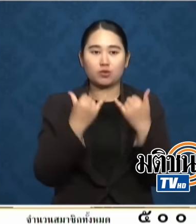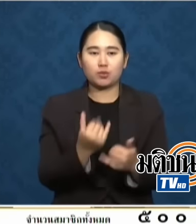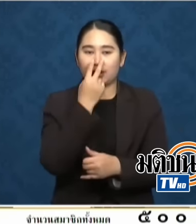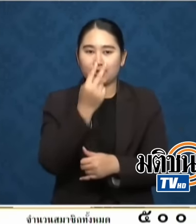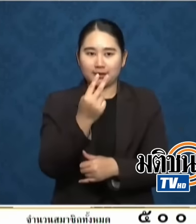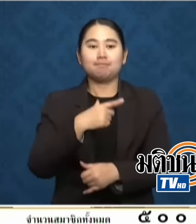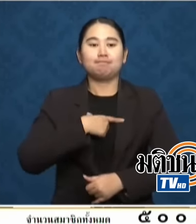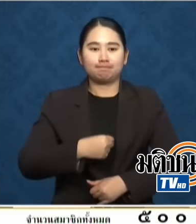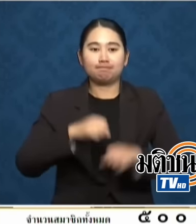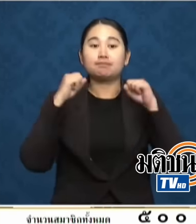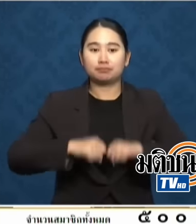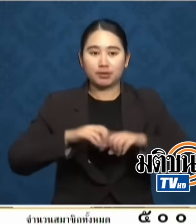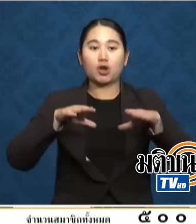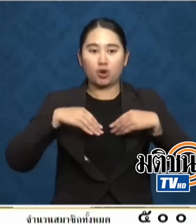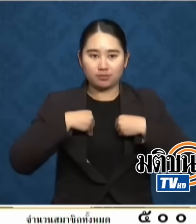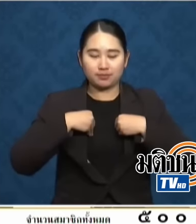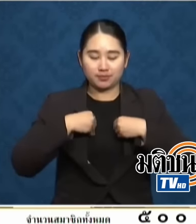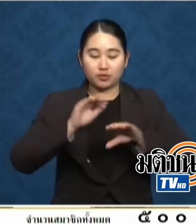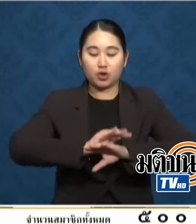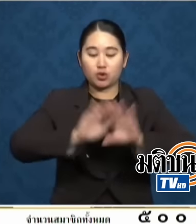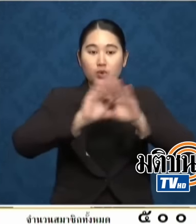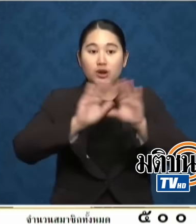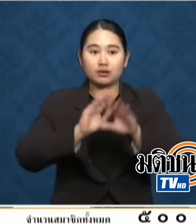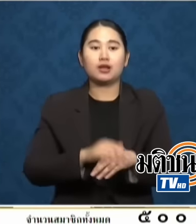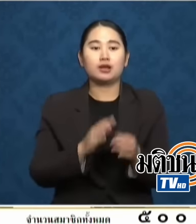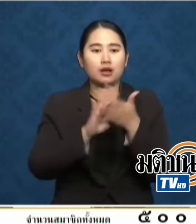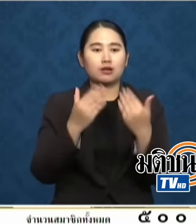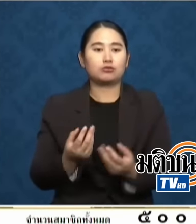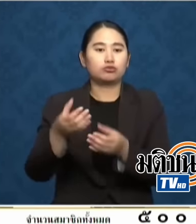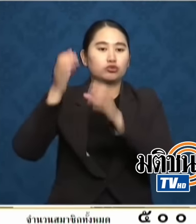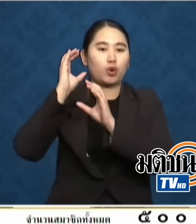เห็นชอบให้ยกเลิกคำสั่งคสช.ก